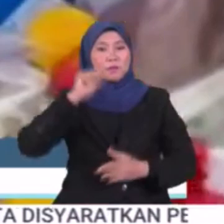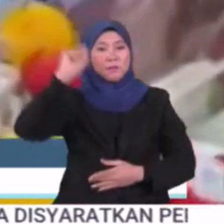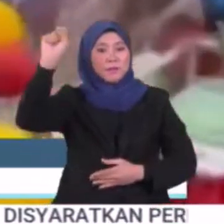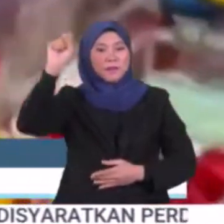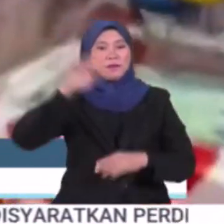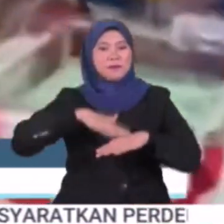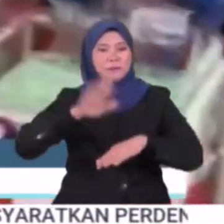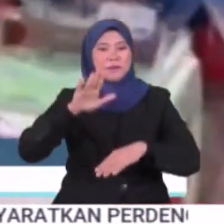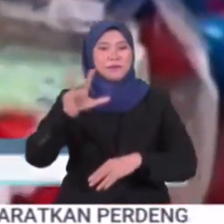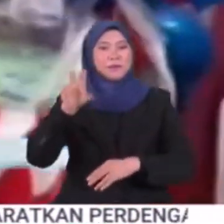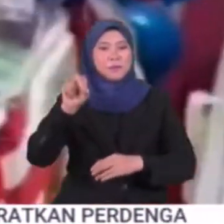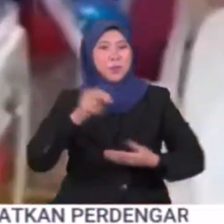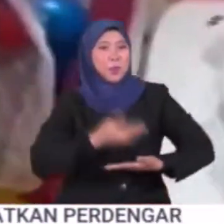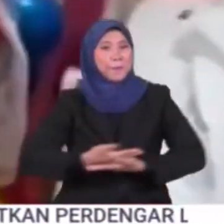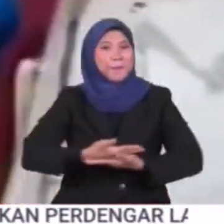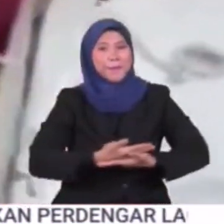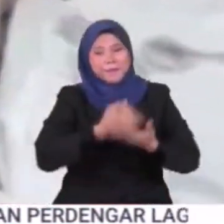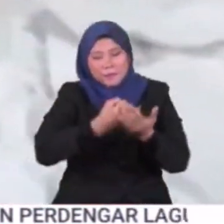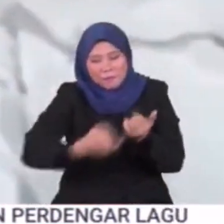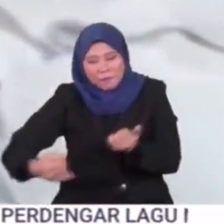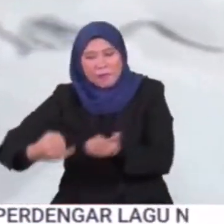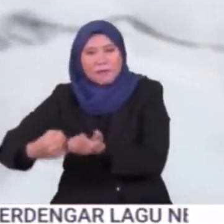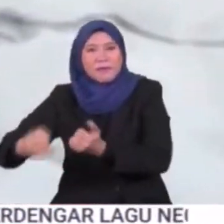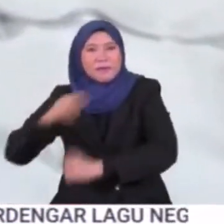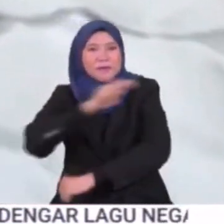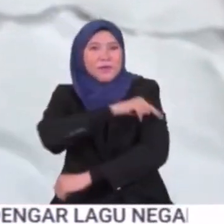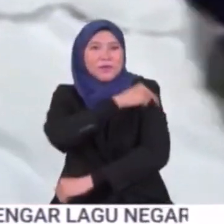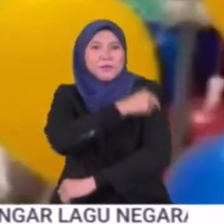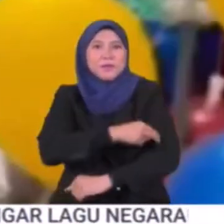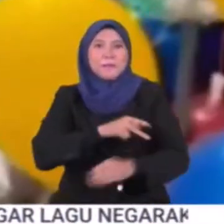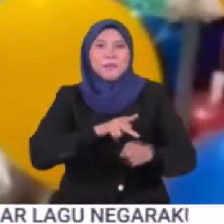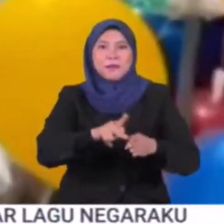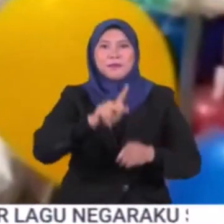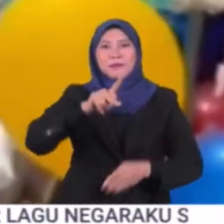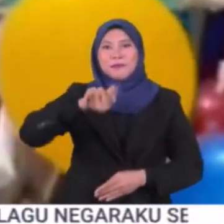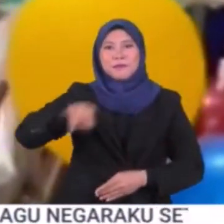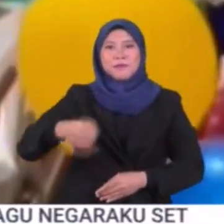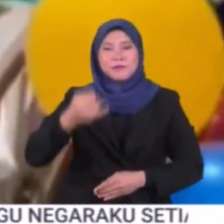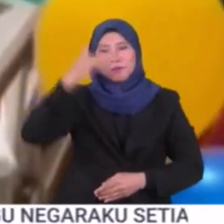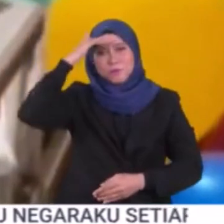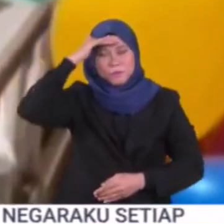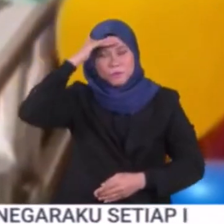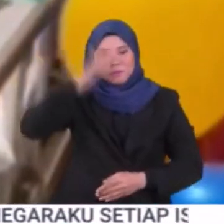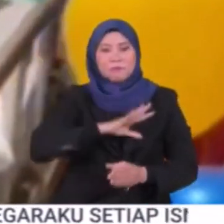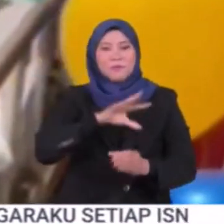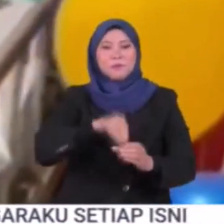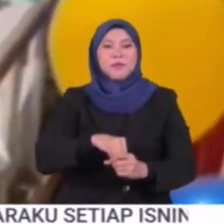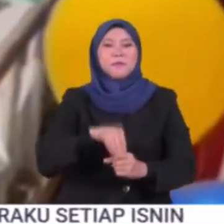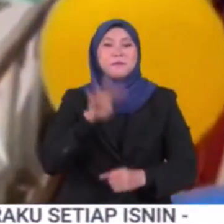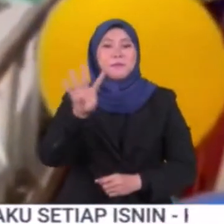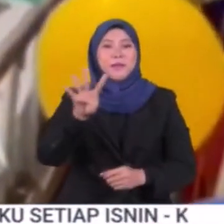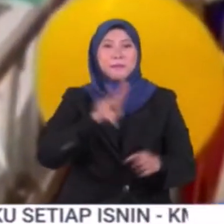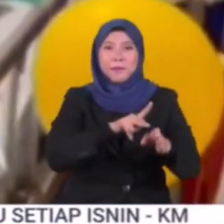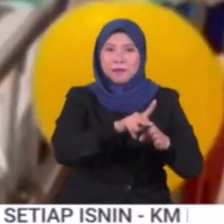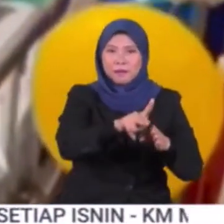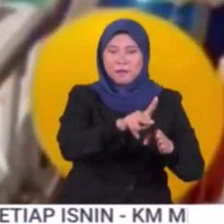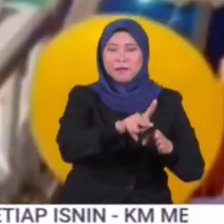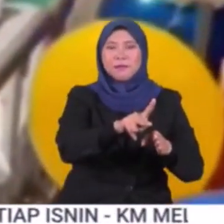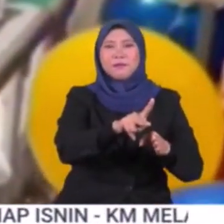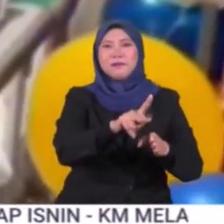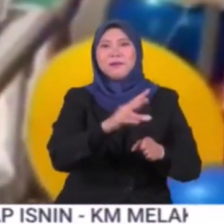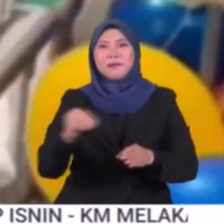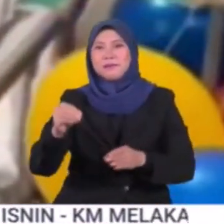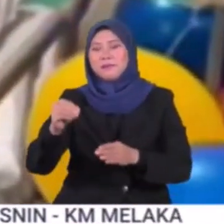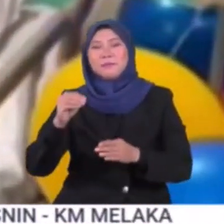kebangsaan ini lebih 30 baik telah dilahirkan di Hospital pakar kepijat Johor dengan melibatkan empat fakta pembidanan dan